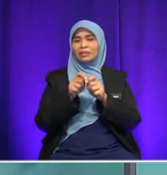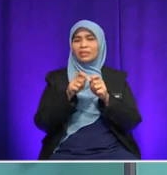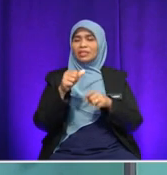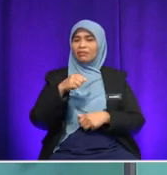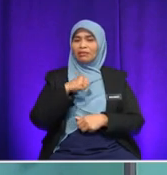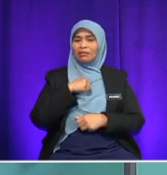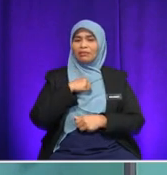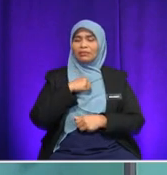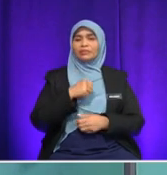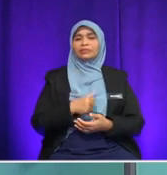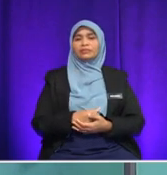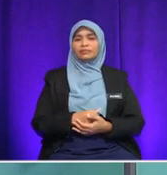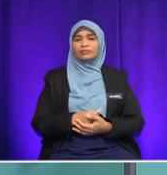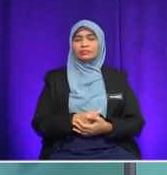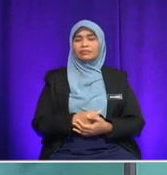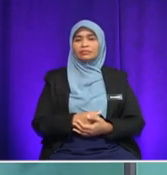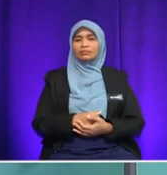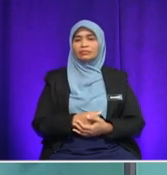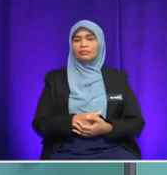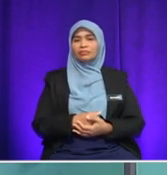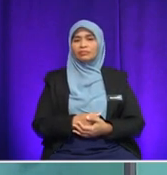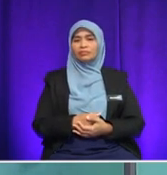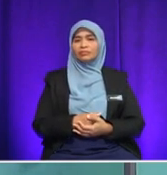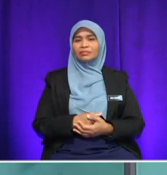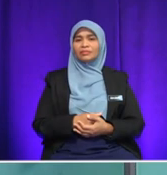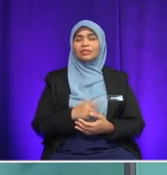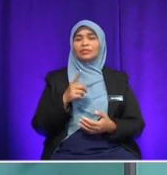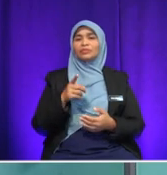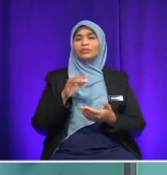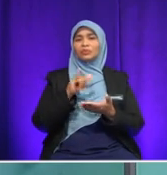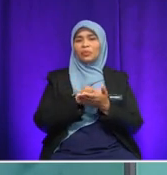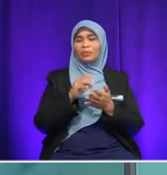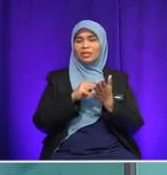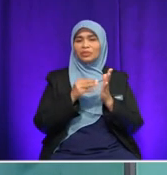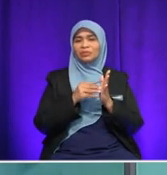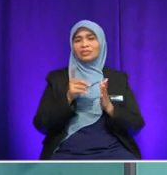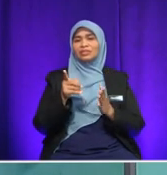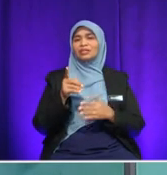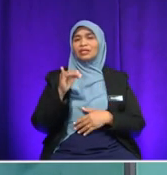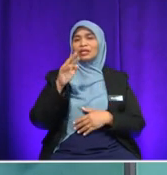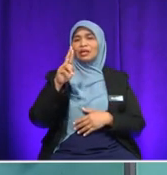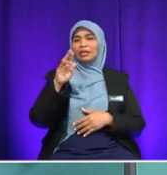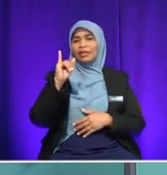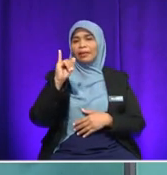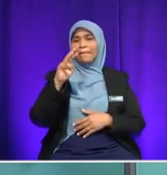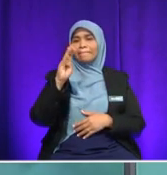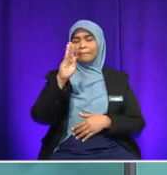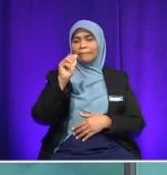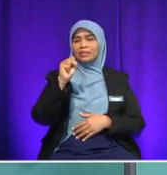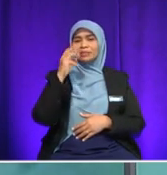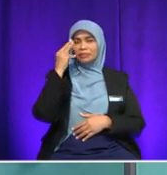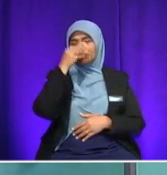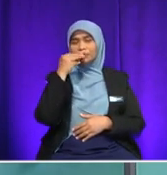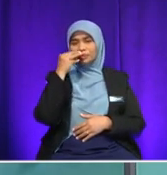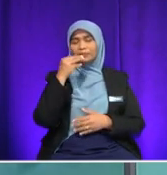dia dah dapat meramalkan samalah macam aku juga dia ni. Itulah dia imbas muka. Imbas muka. Ya. Okey. Okey, kita pergi